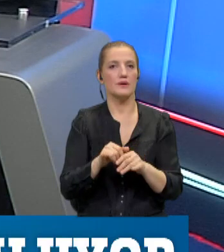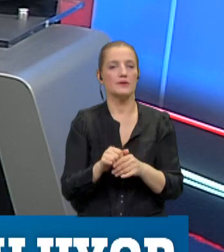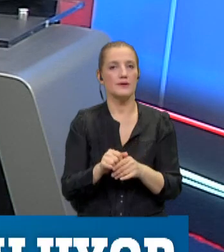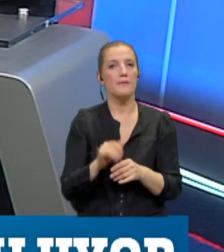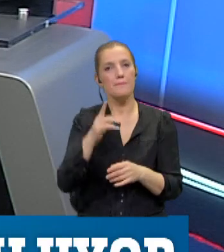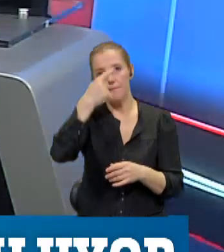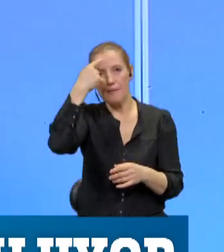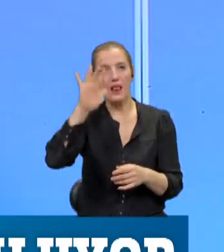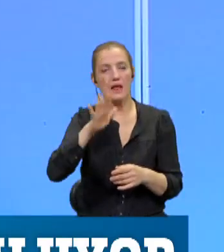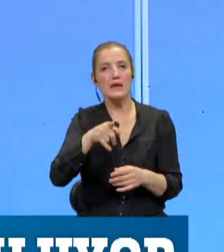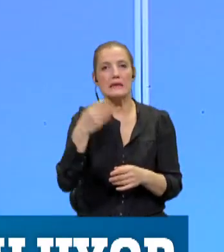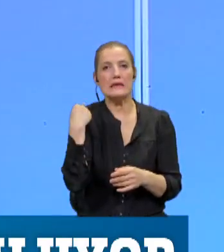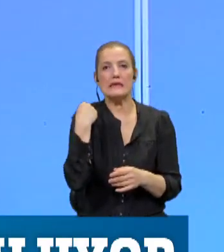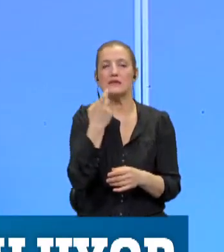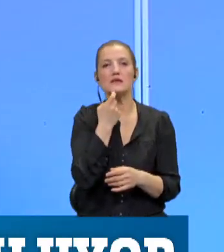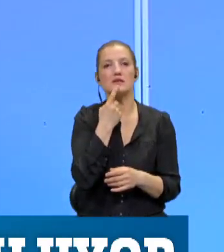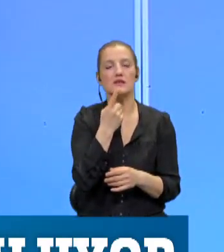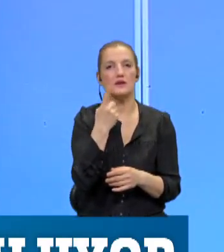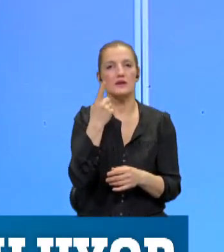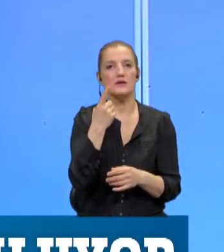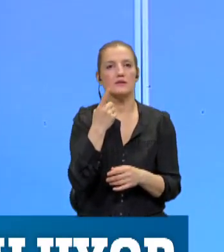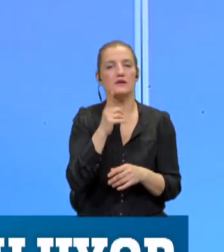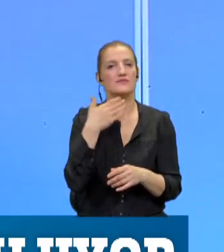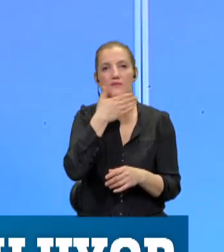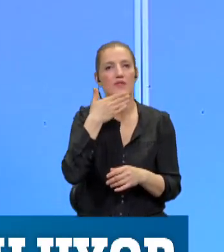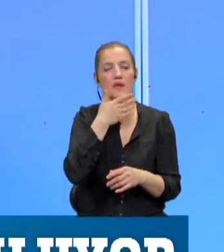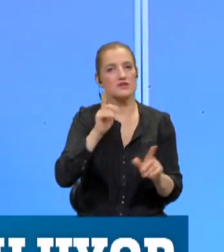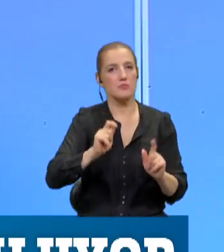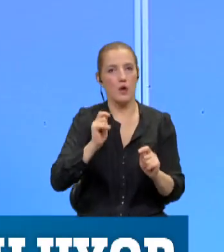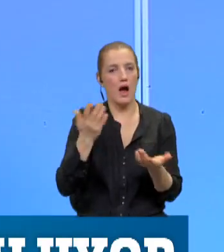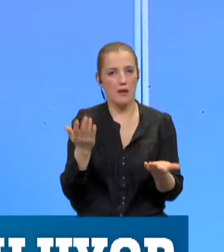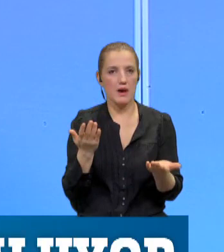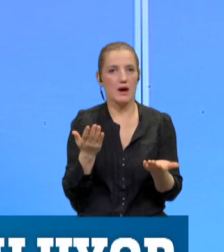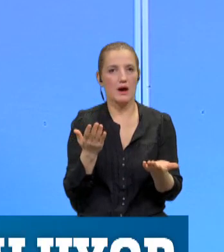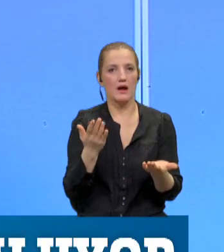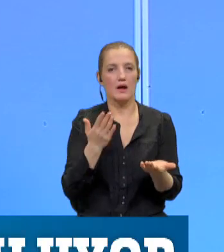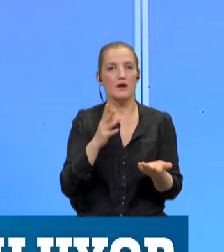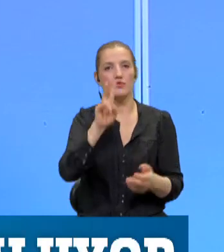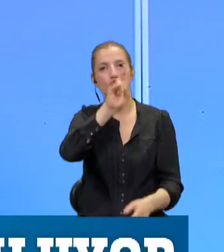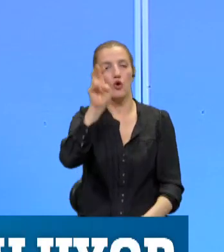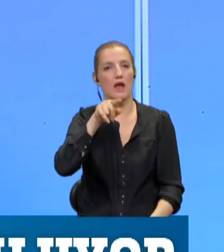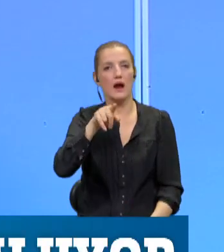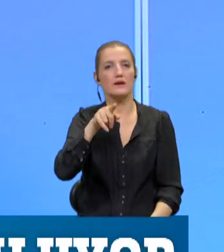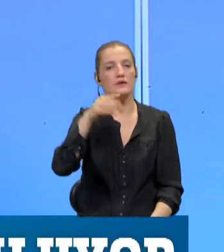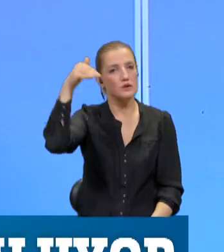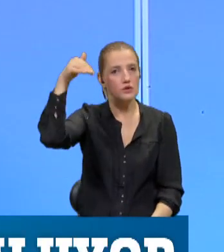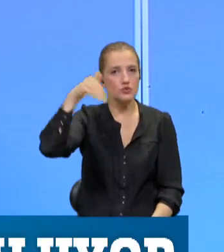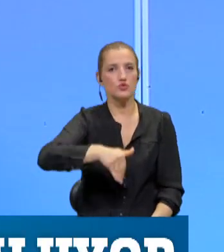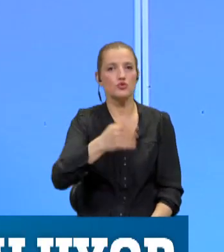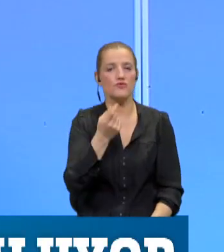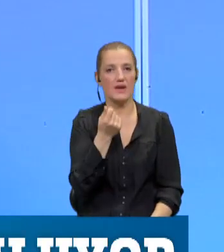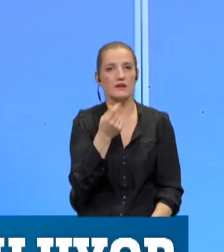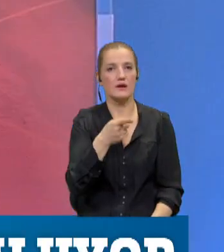belki de yeni yıl nedeniyle fırsatçılık yapıyorlar ama dolardaki düşüş fiyatları